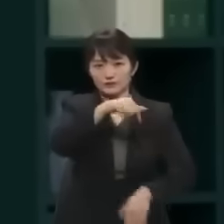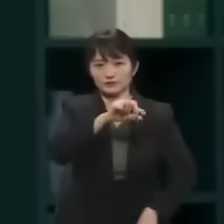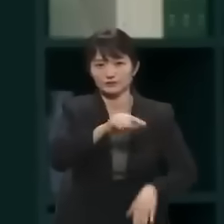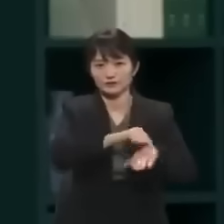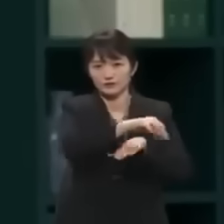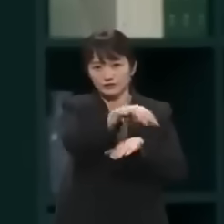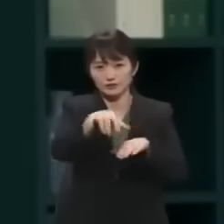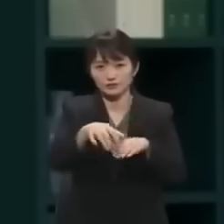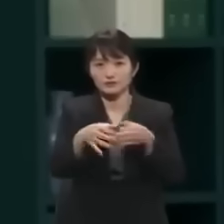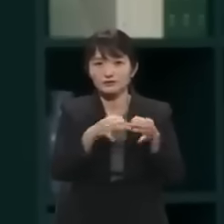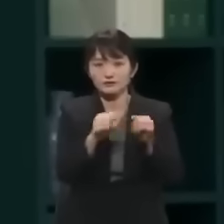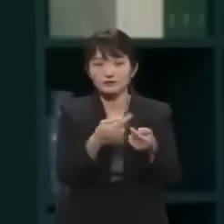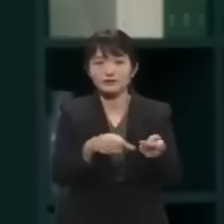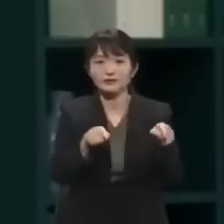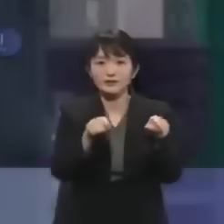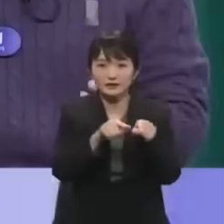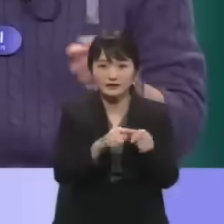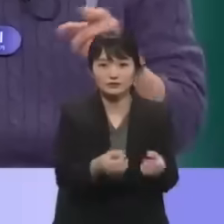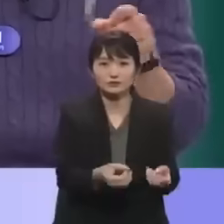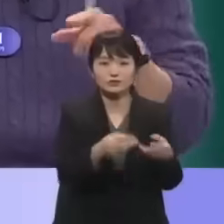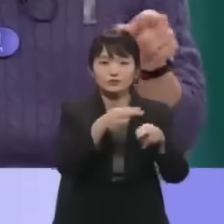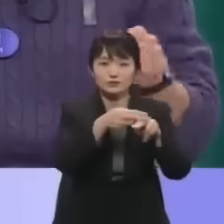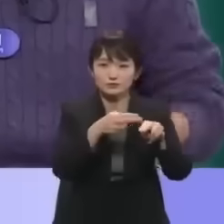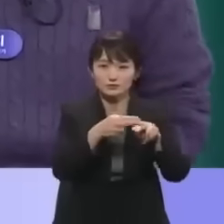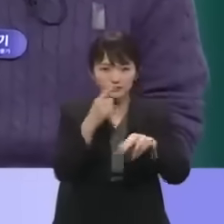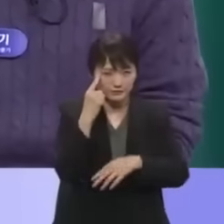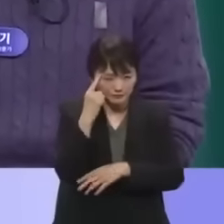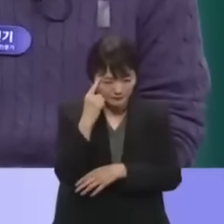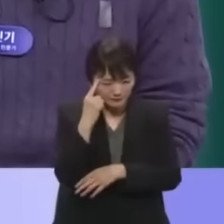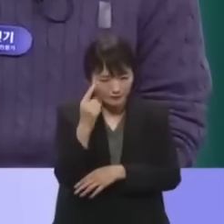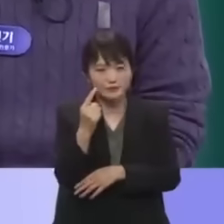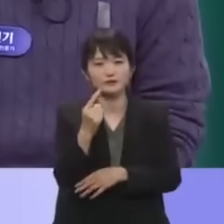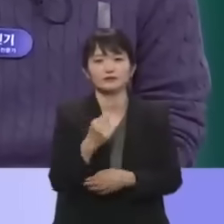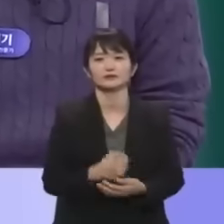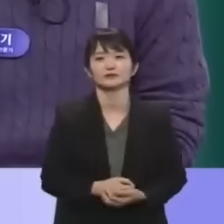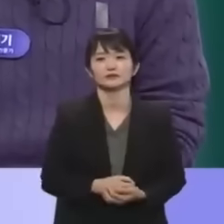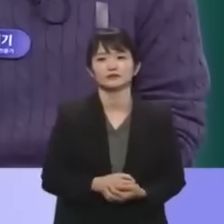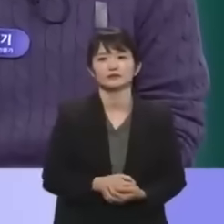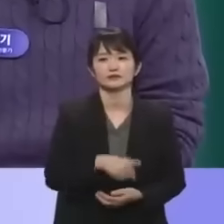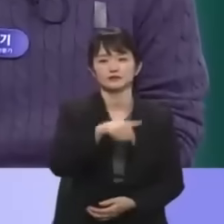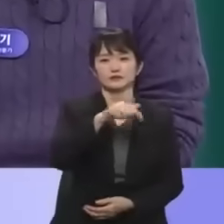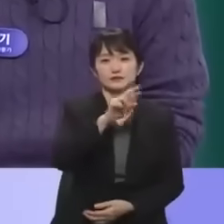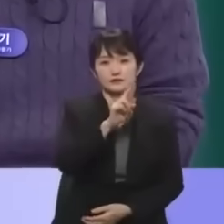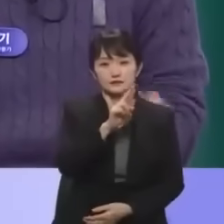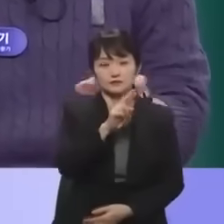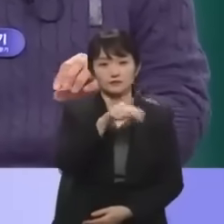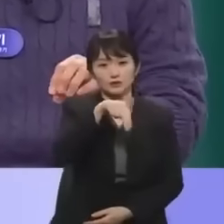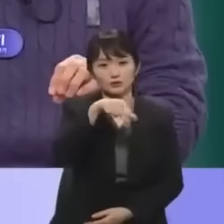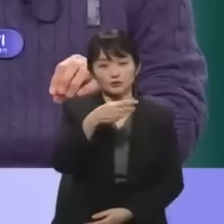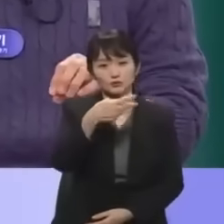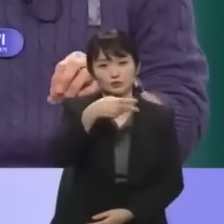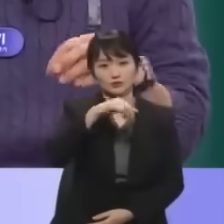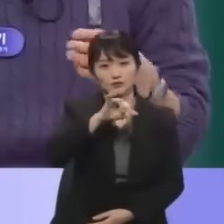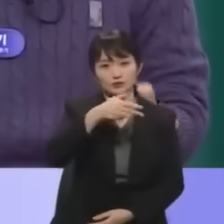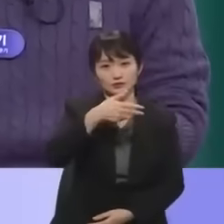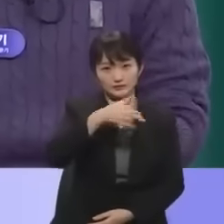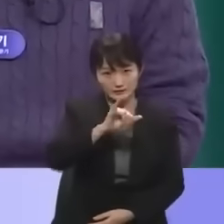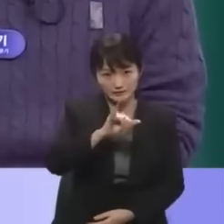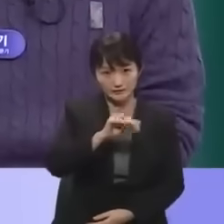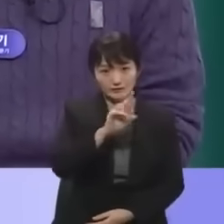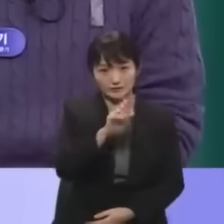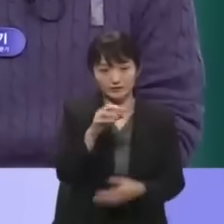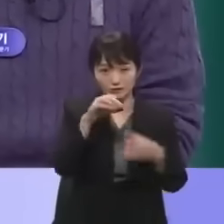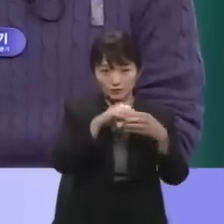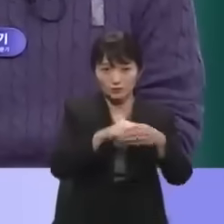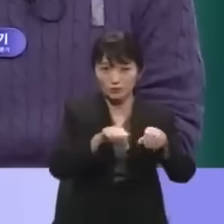같이 축제 음식을 개발한 건데 아까 영상에 잠깐 나왔죠 뭐 인삼 소세지 인삼이랑 고구마 같이 튀김 이구마